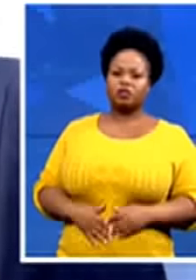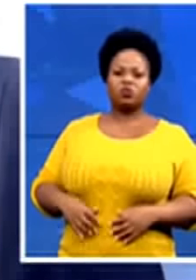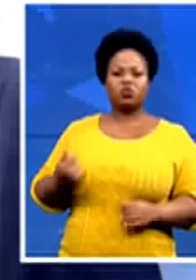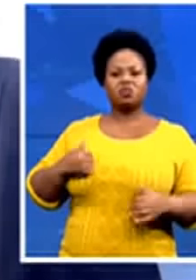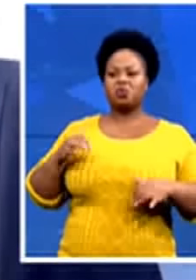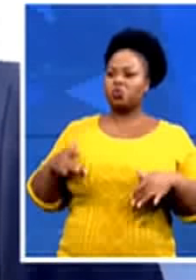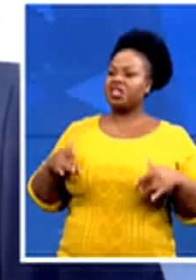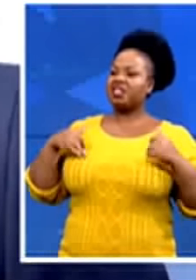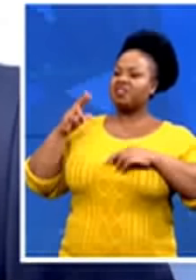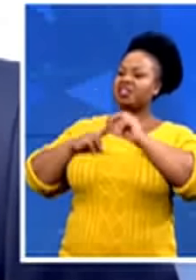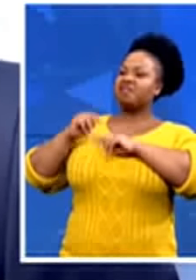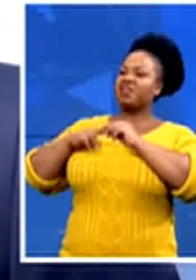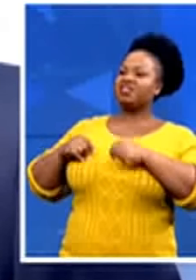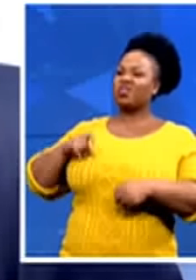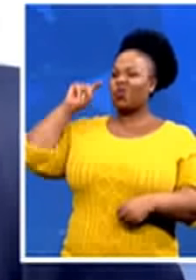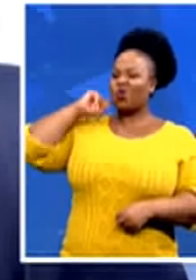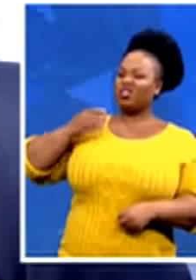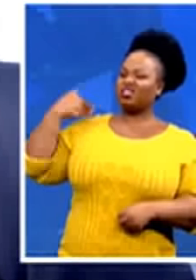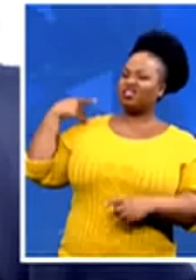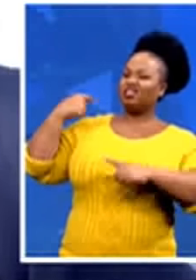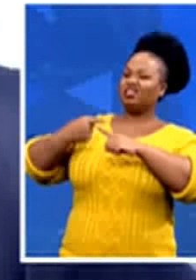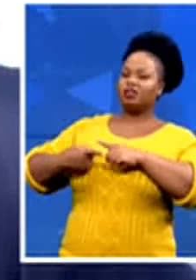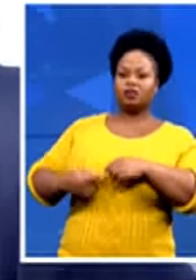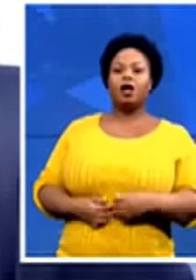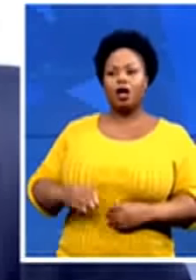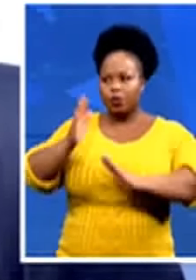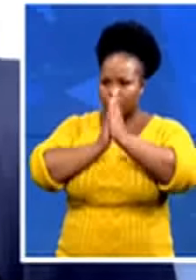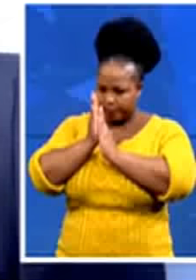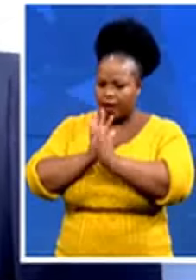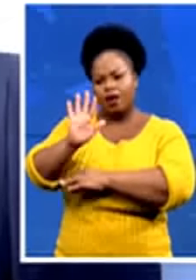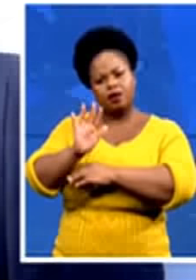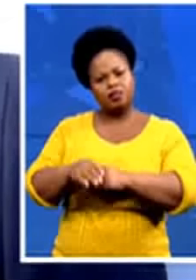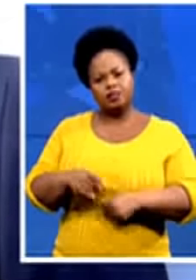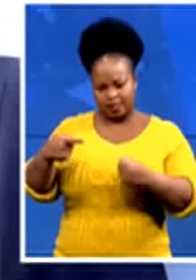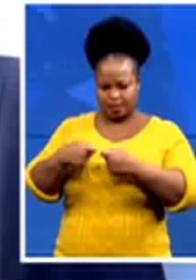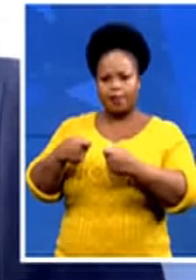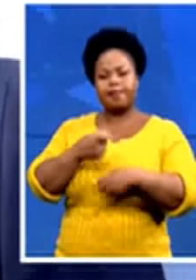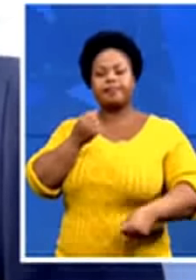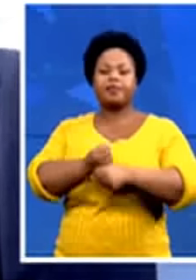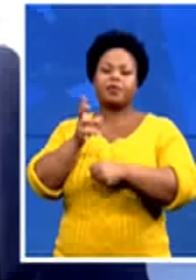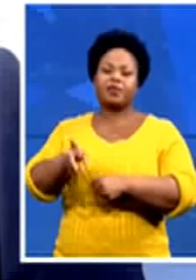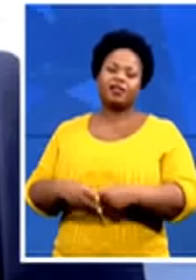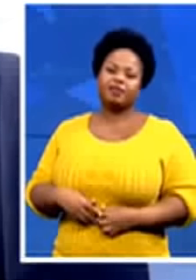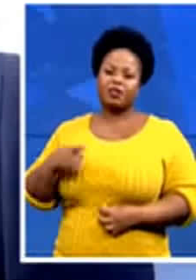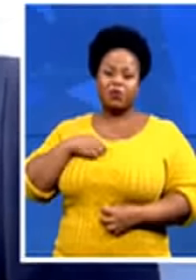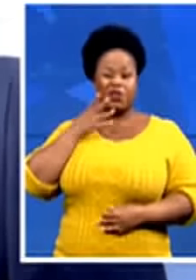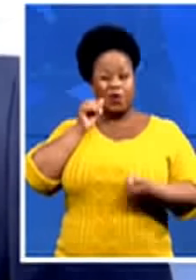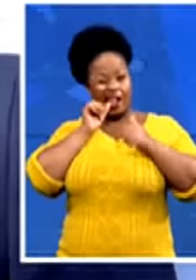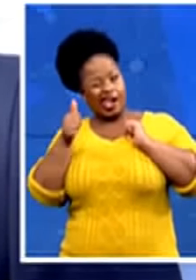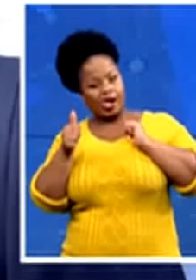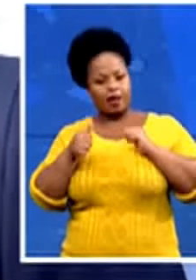nawe yakhe lakhe ekukhuthaza ekuxhasa futhi somkhumbula nje ukuthi uma sifuna ukudoja emsebenzini kunemicimbi